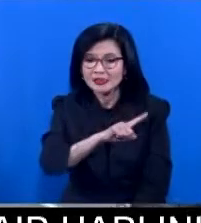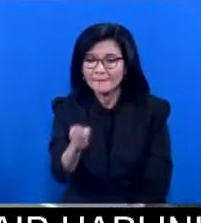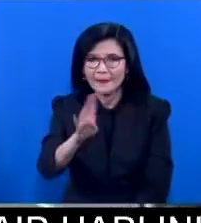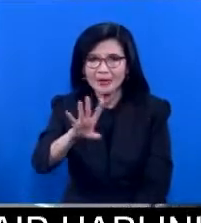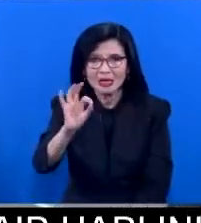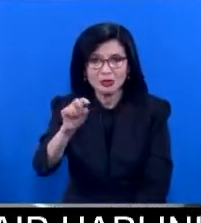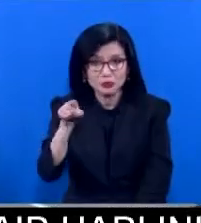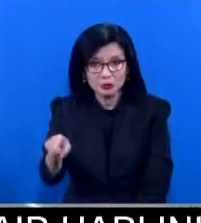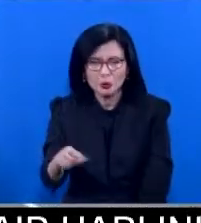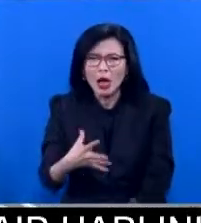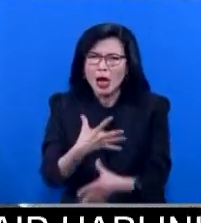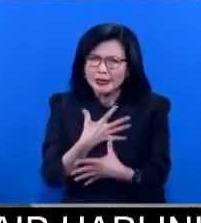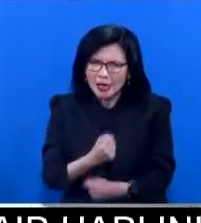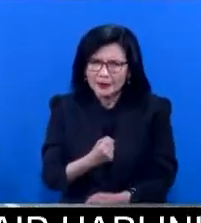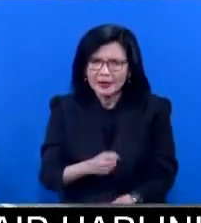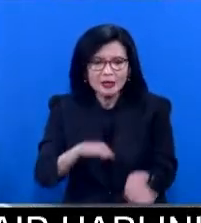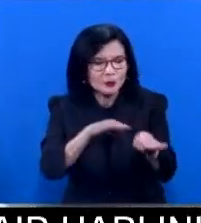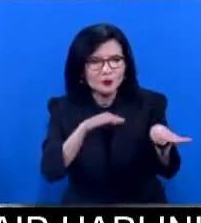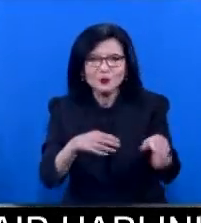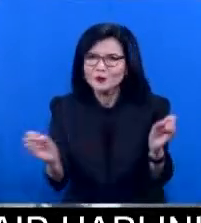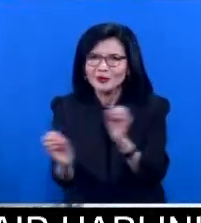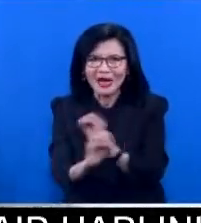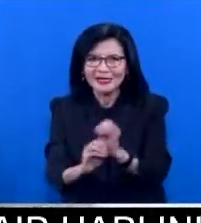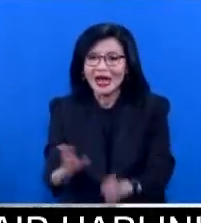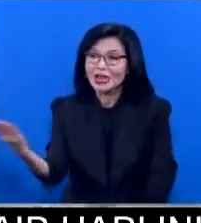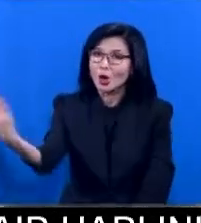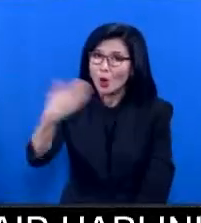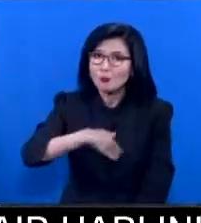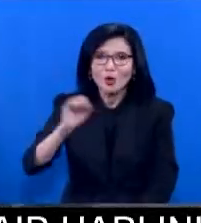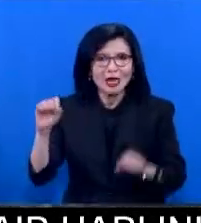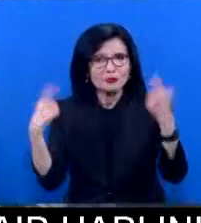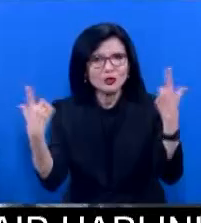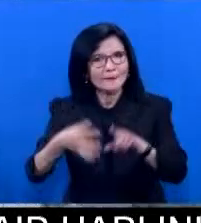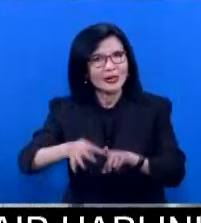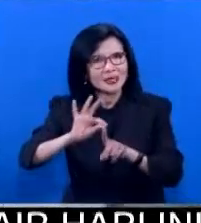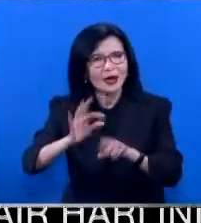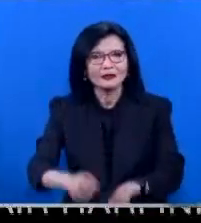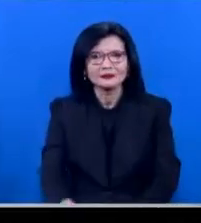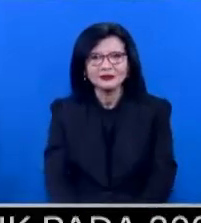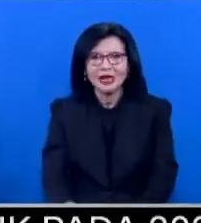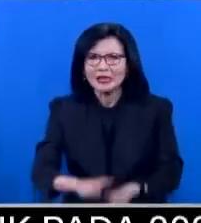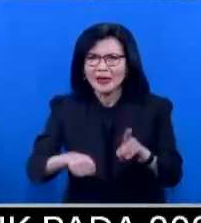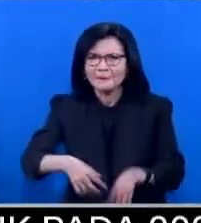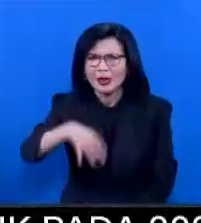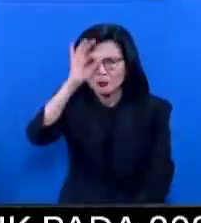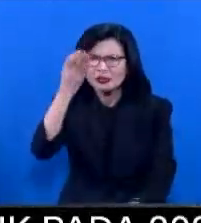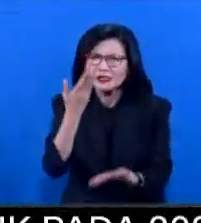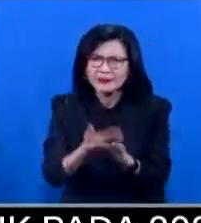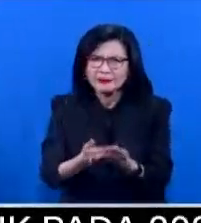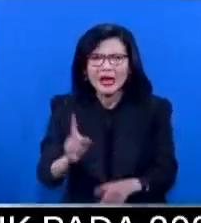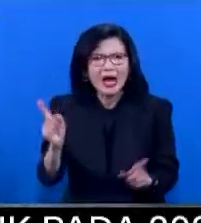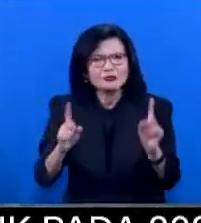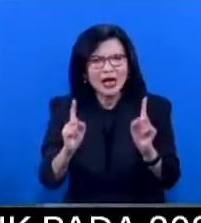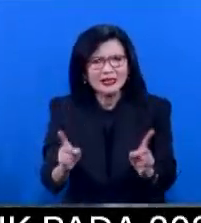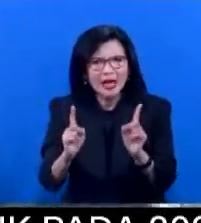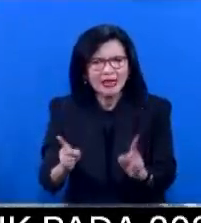400 ini diharapkan tidak ada kemacetan saat Arus Balik libur panjang pasca demikian polisi meminta warga tetap berhati-hati